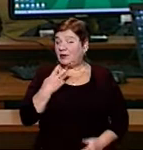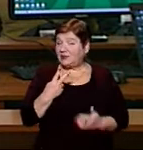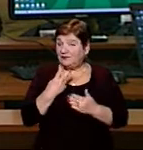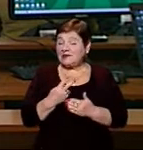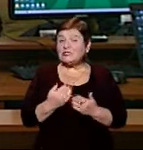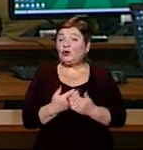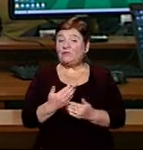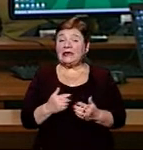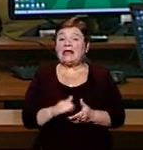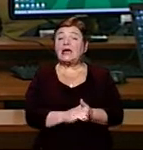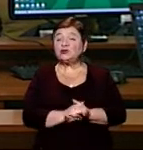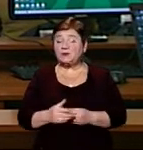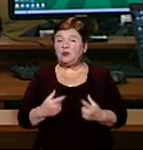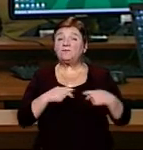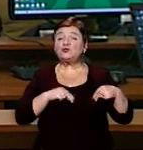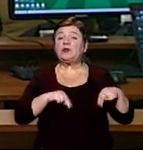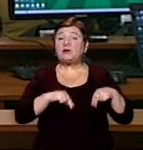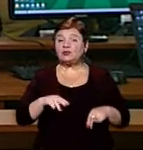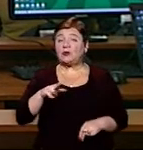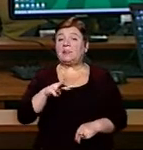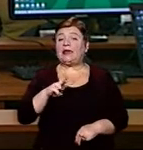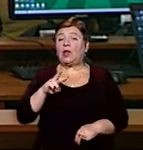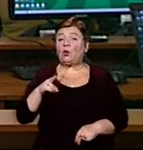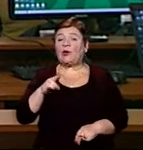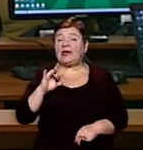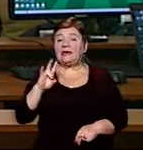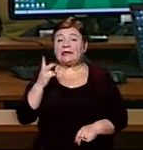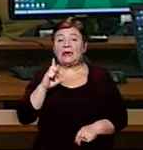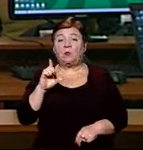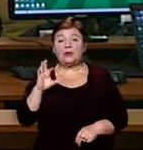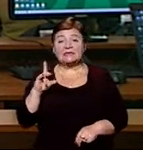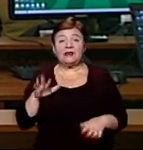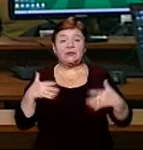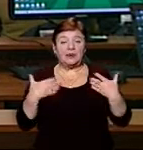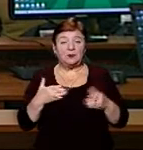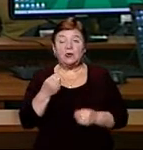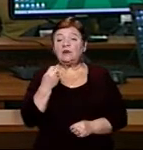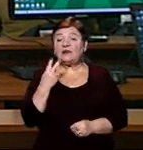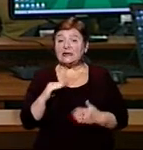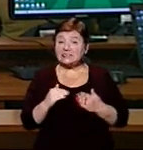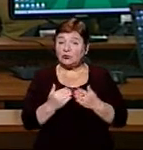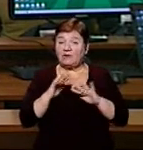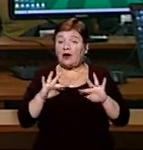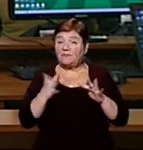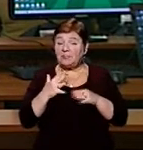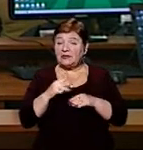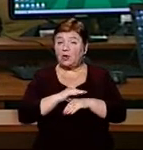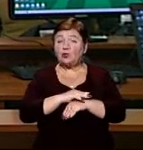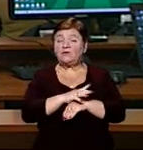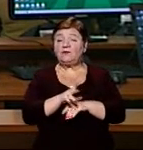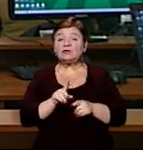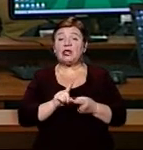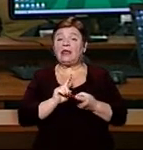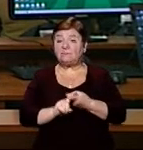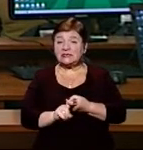Ви дивитеся новини на Суспільному. В студії працюють Марія Лукей та Наталія Булеца. Вітаємо. 12 нових випадків коронавірусної